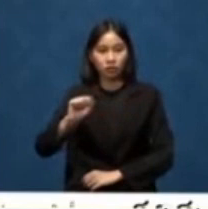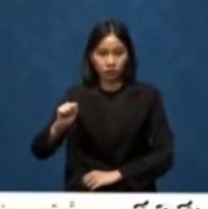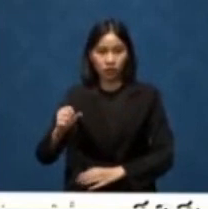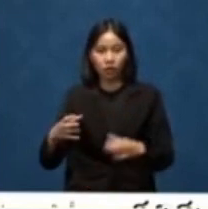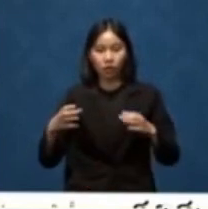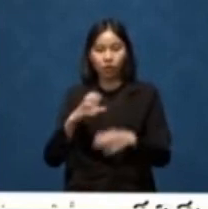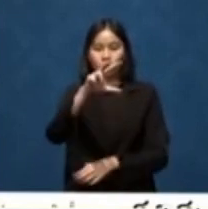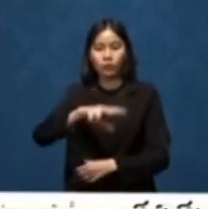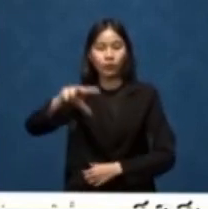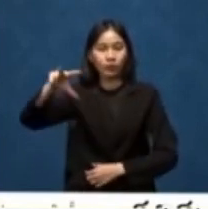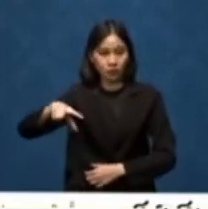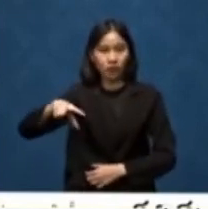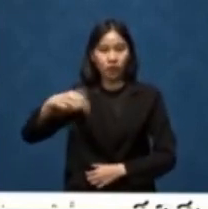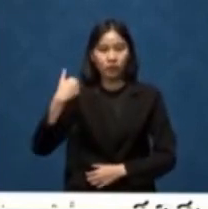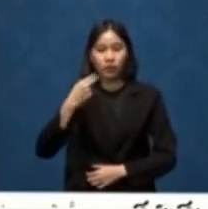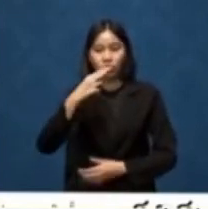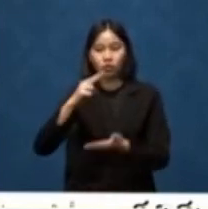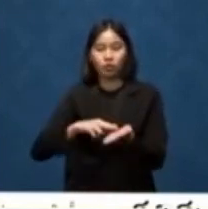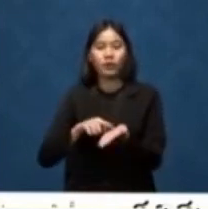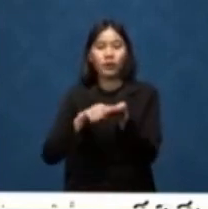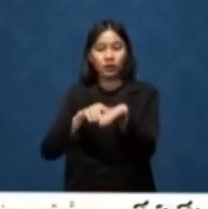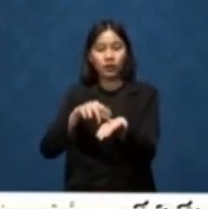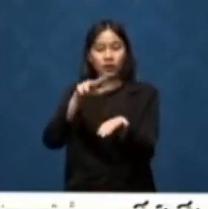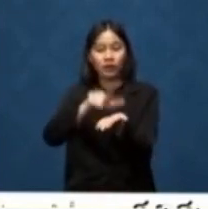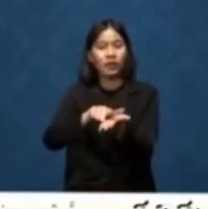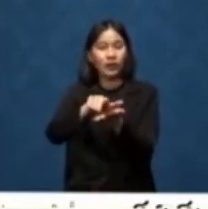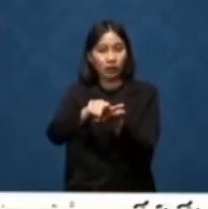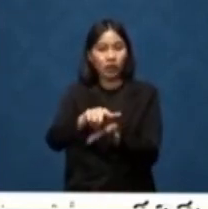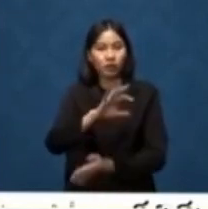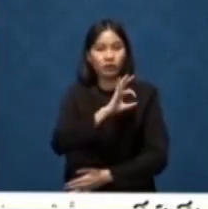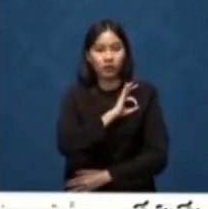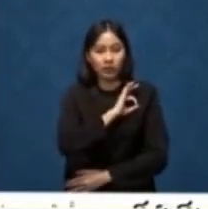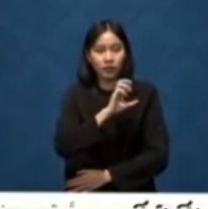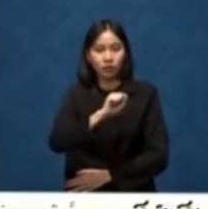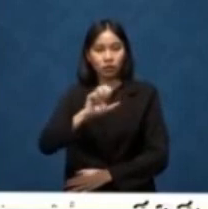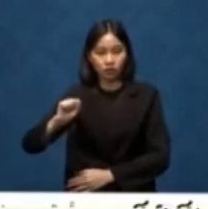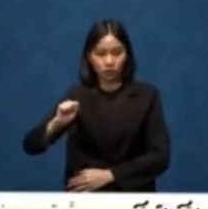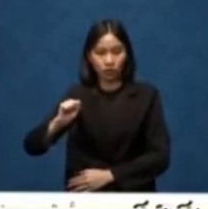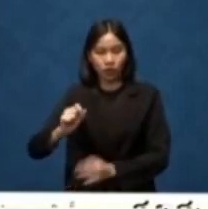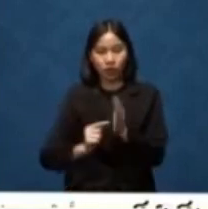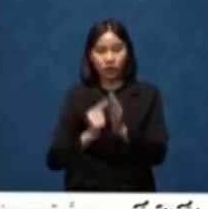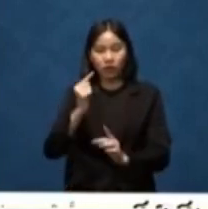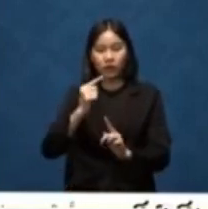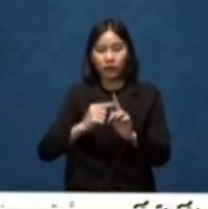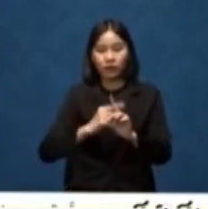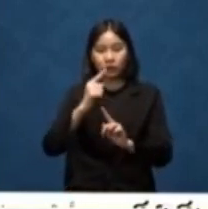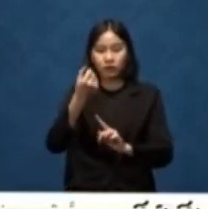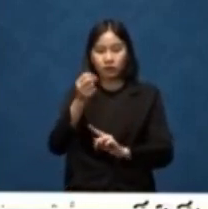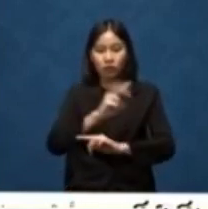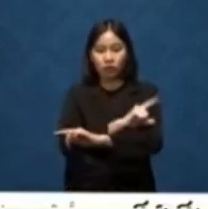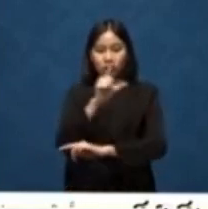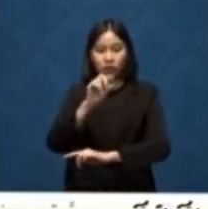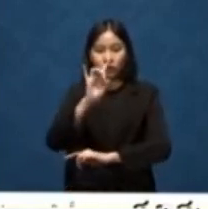วันชัยเจริญนนทส 10สมาชิกสภาผู้แทนราษฎรพรรคเพื่อไทยได้มีหนังสือขอลาออกจากการเป็นสมาชิก